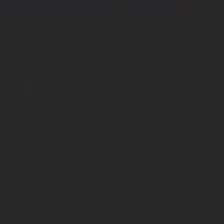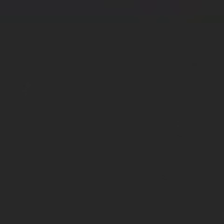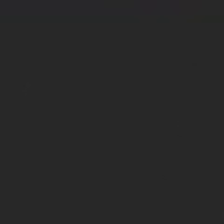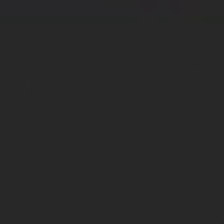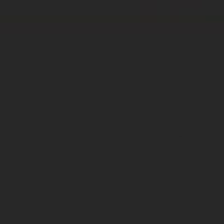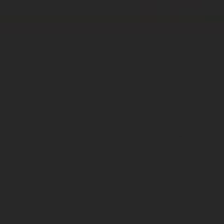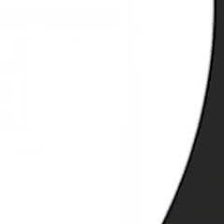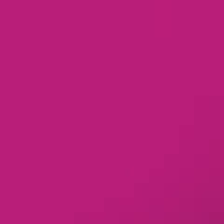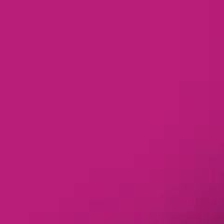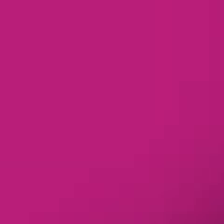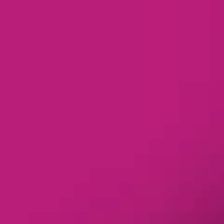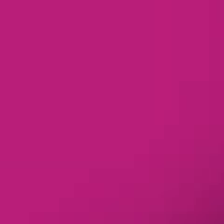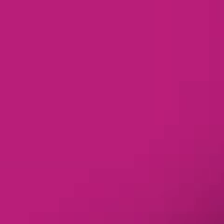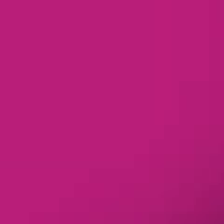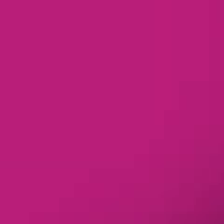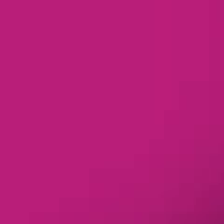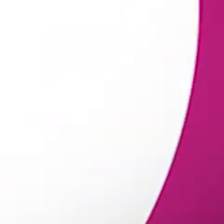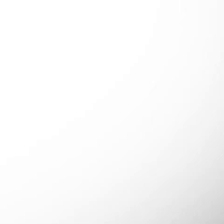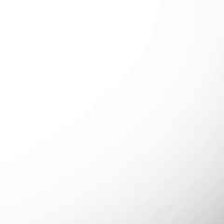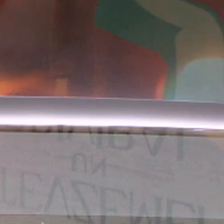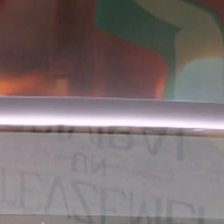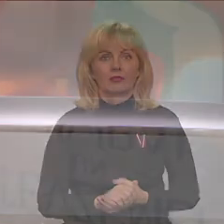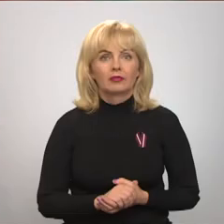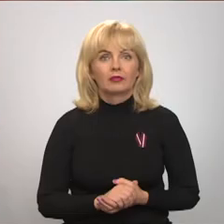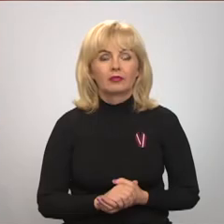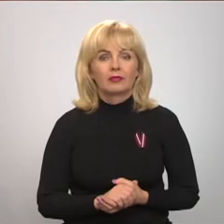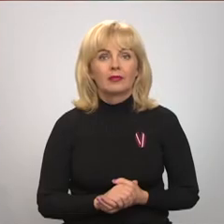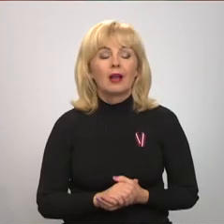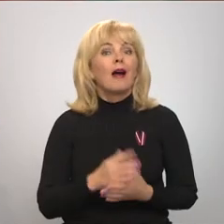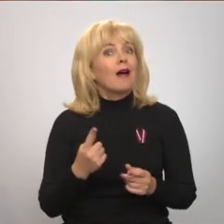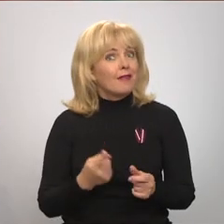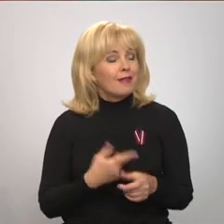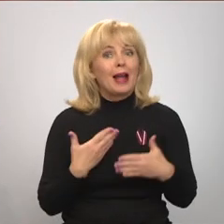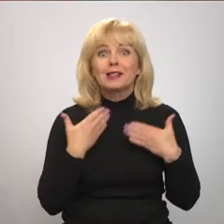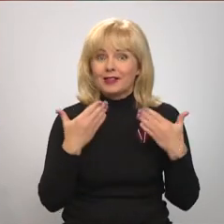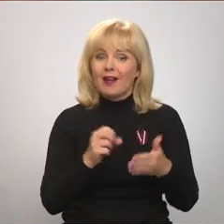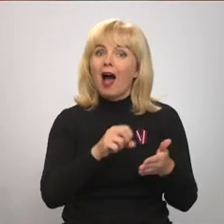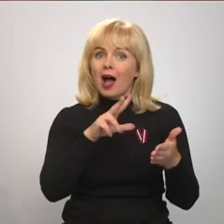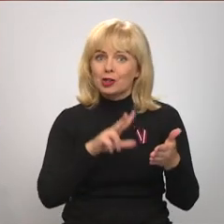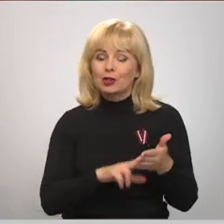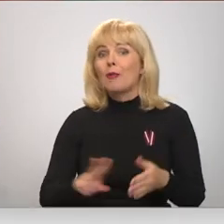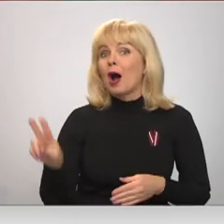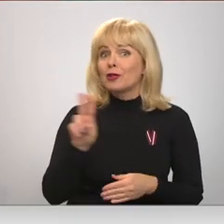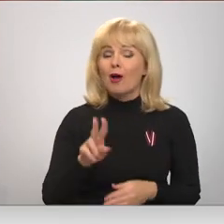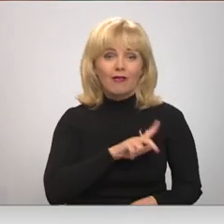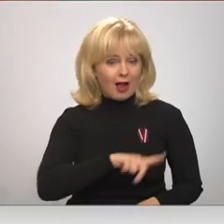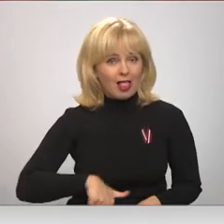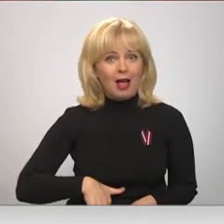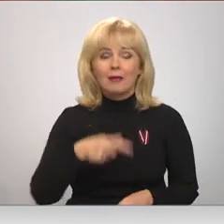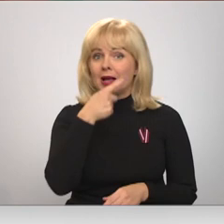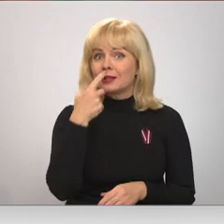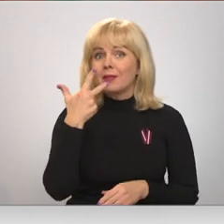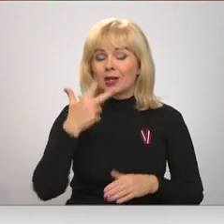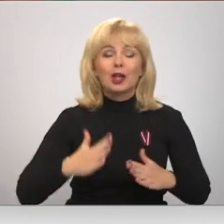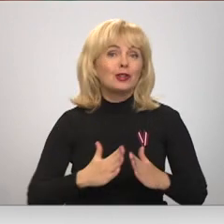Re, viss ēters ir te! Vēlreiz esiet sveicināti 18. novembrī Latvijas 103.